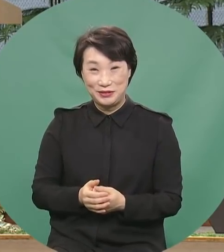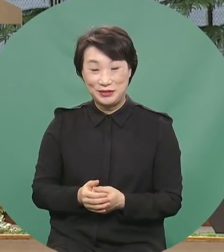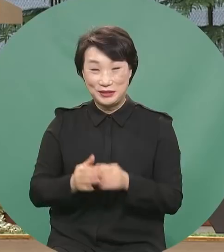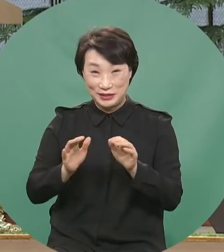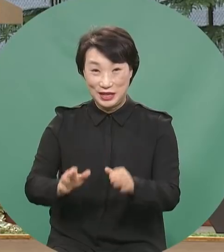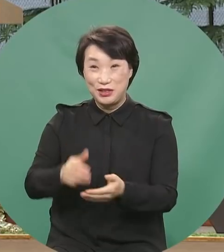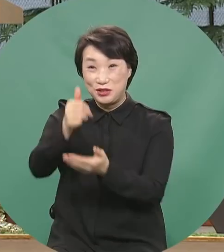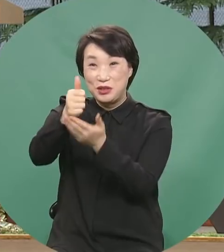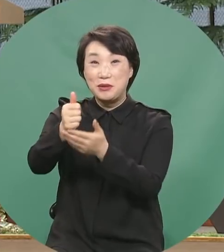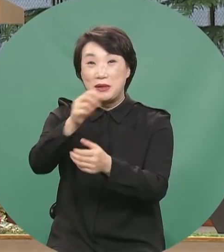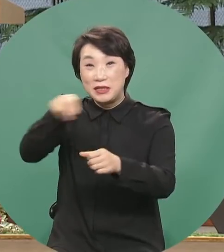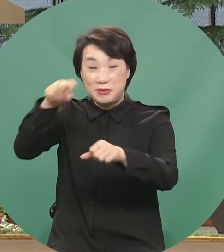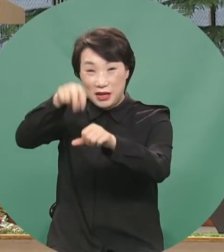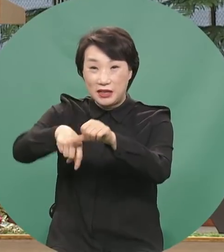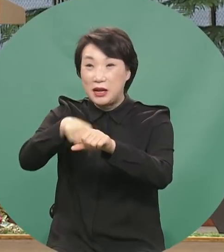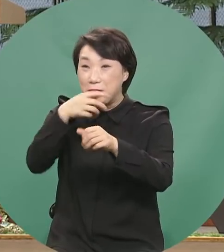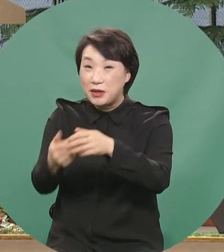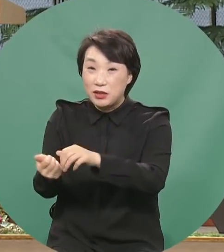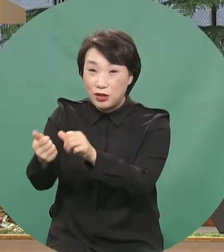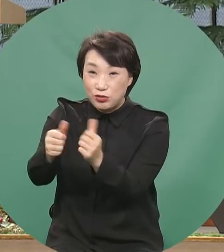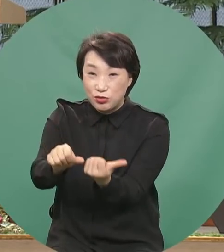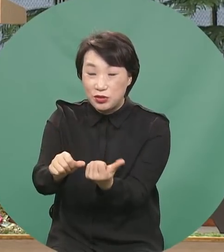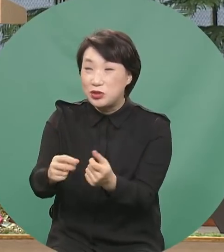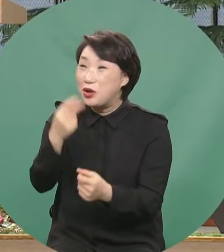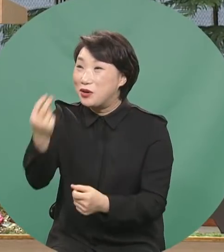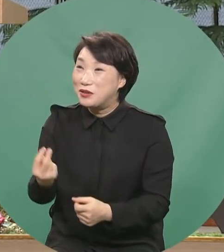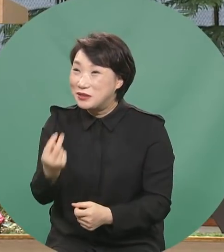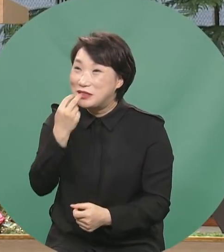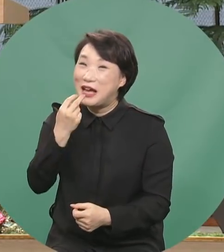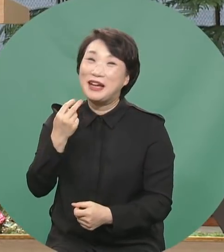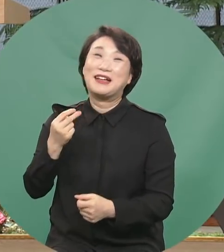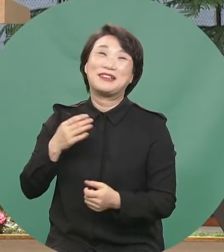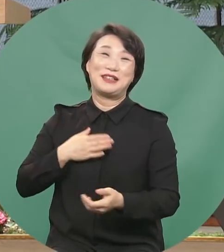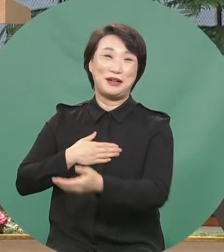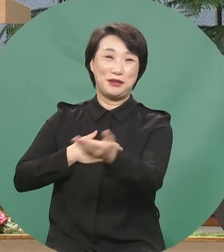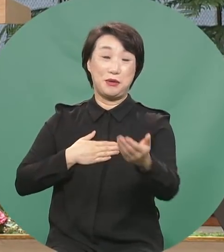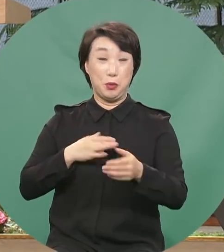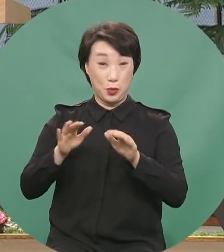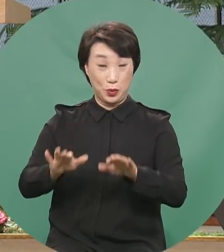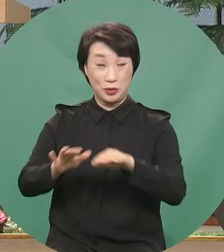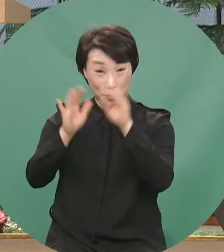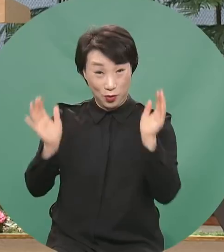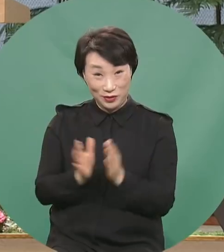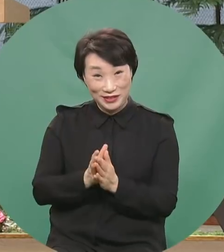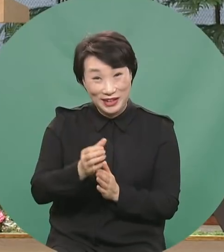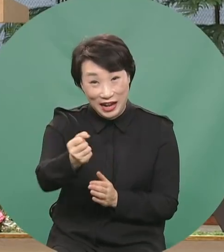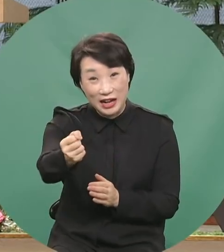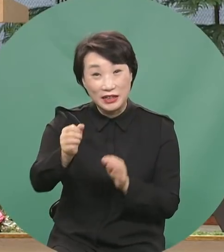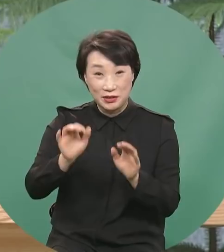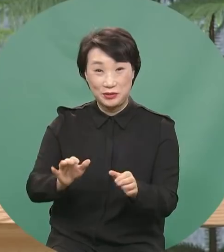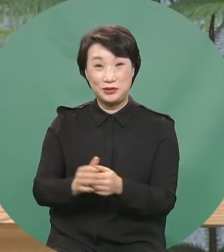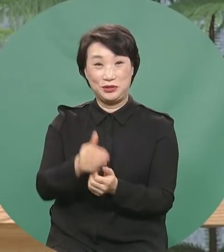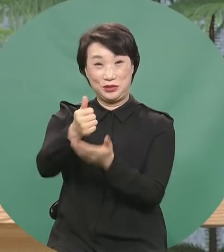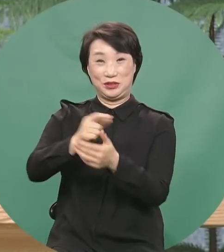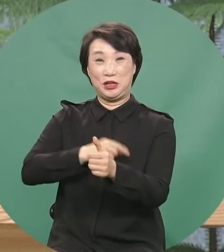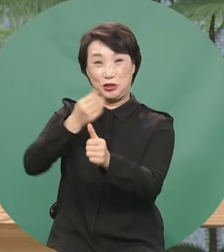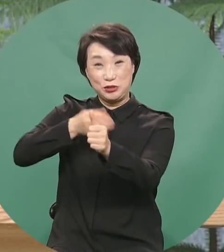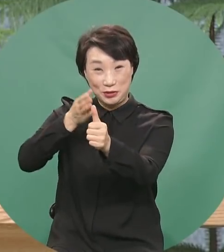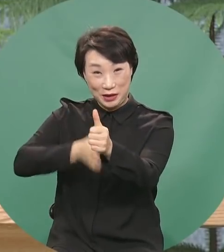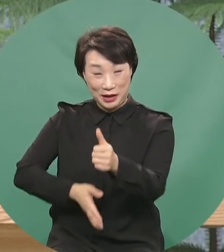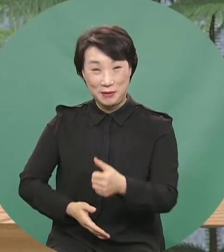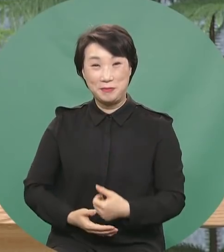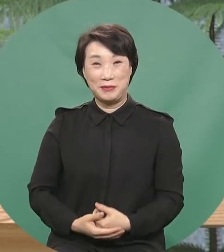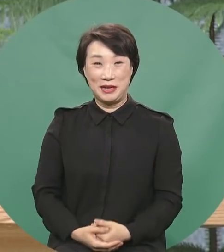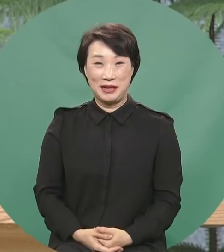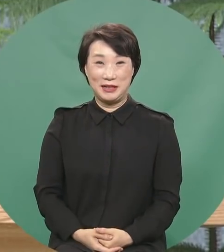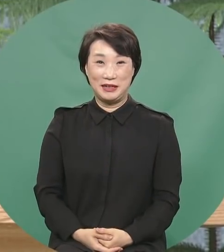주가 피 흘려주신 영생의 생명도 여러분이 오늘 다 가지시기를 주님의 이름으로